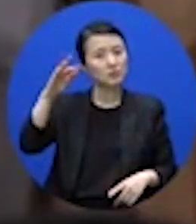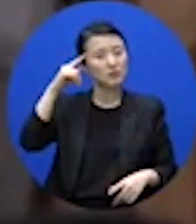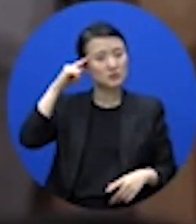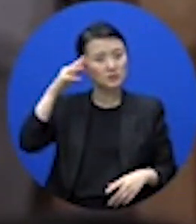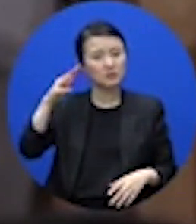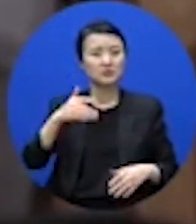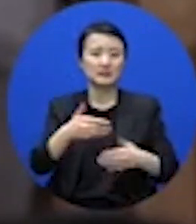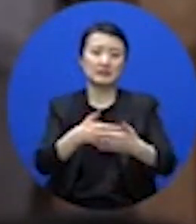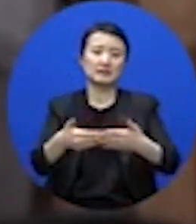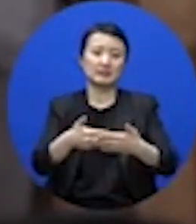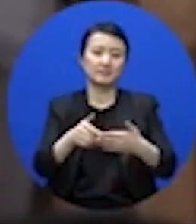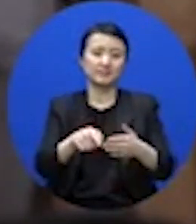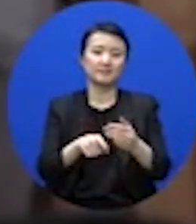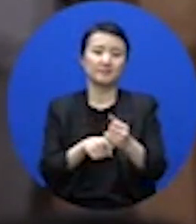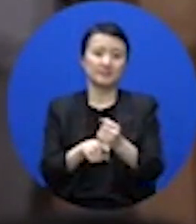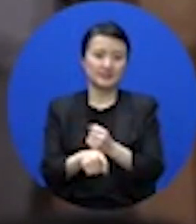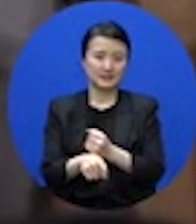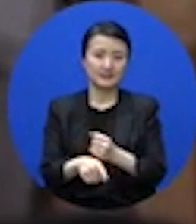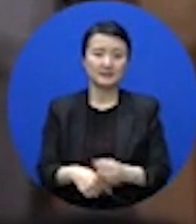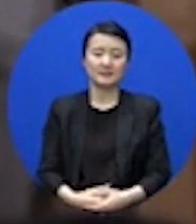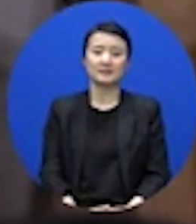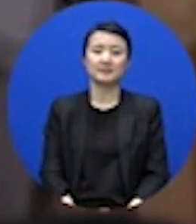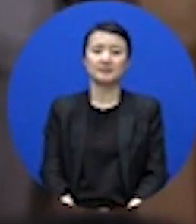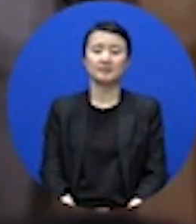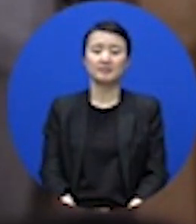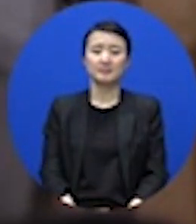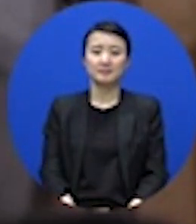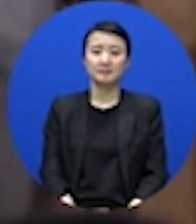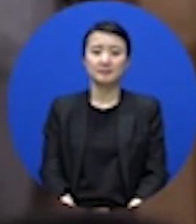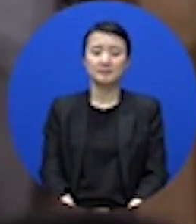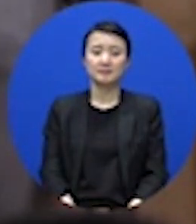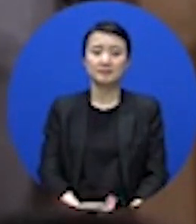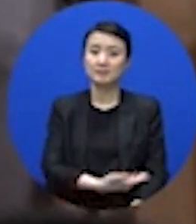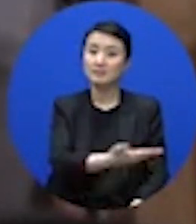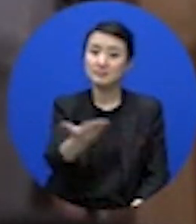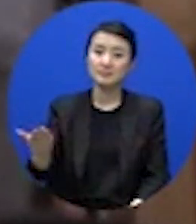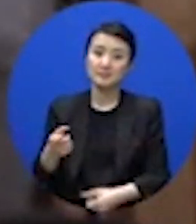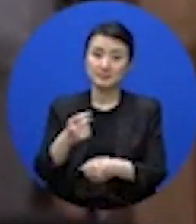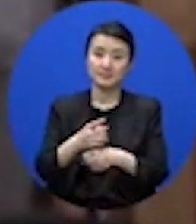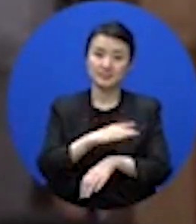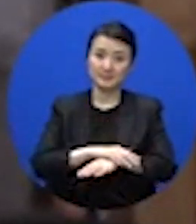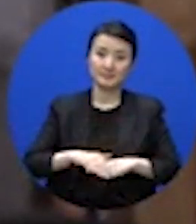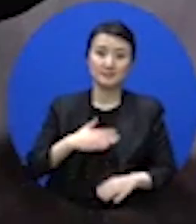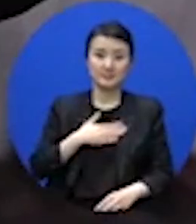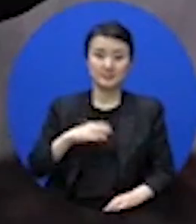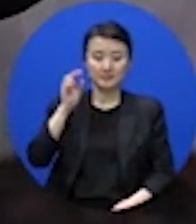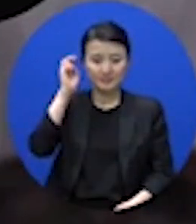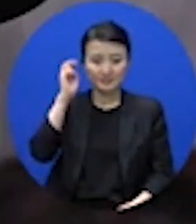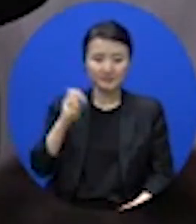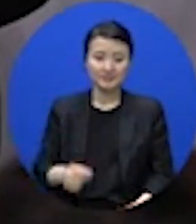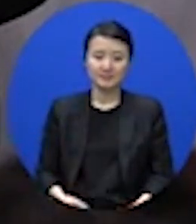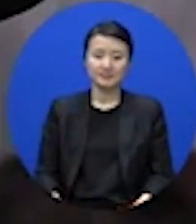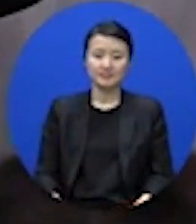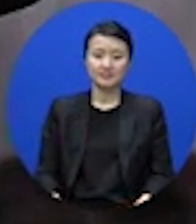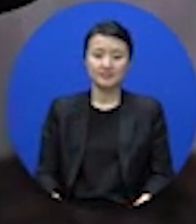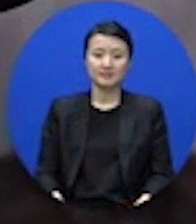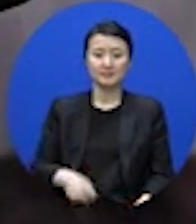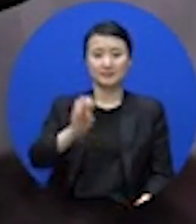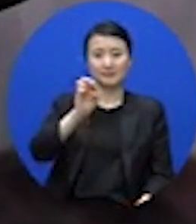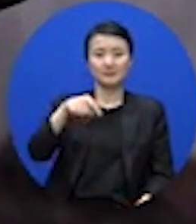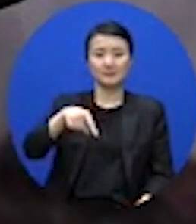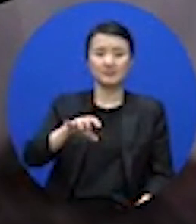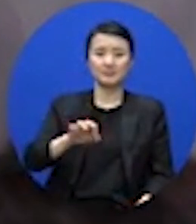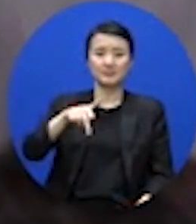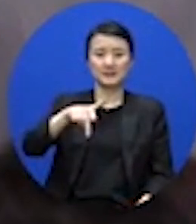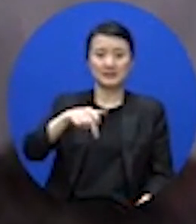시절을 보냈다라는 성인이 돼서 그린 그림이에요. 여러분 잘 아시는 그림이죠. 뭐예요? 예, 뭉크의